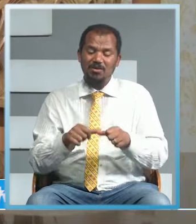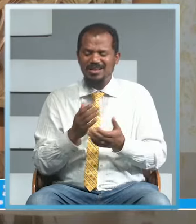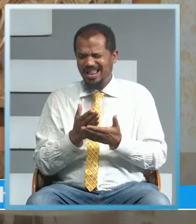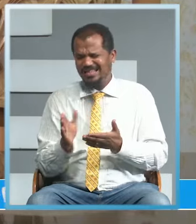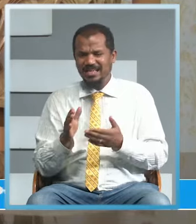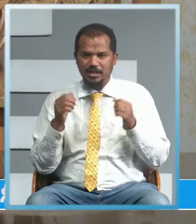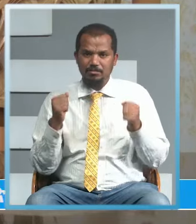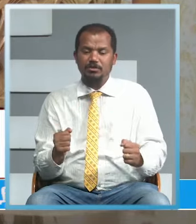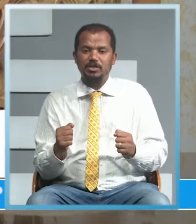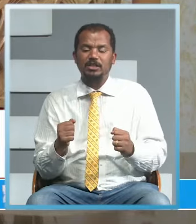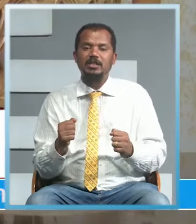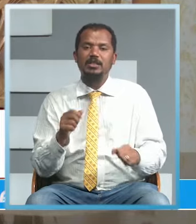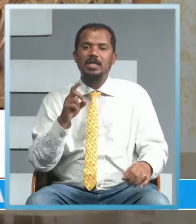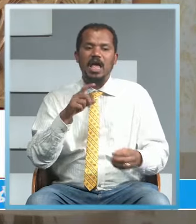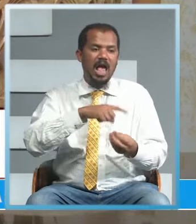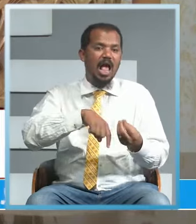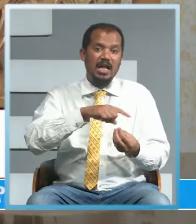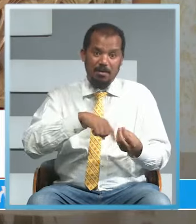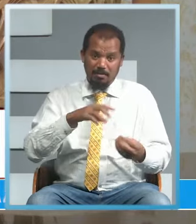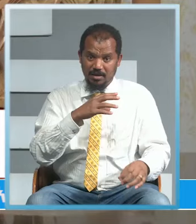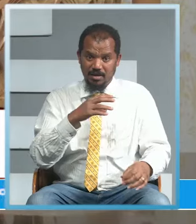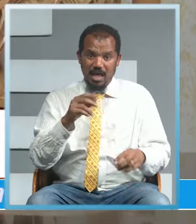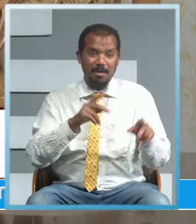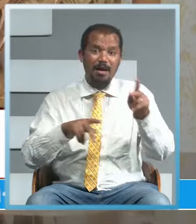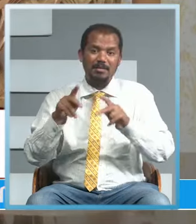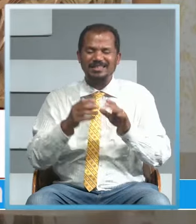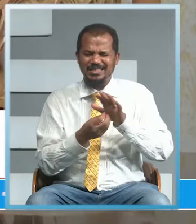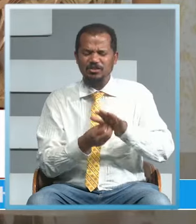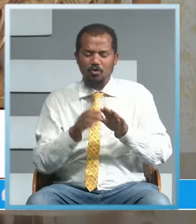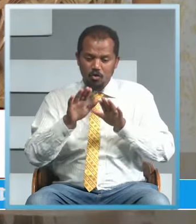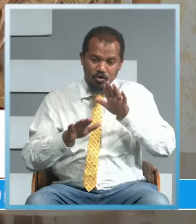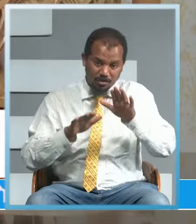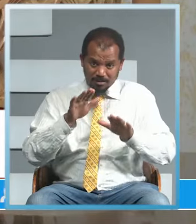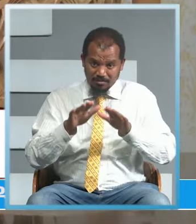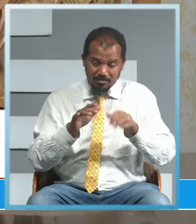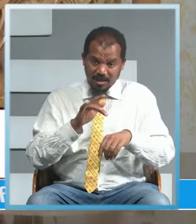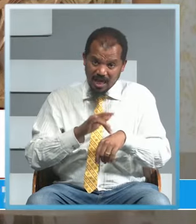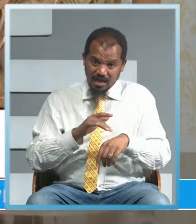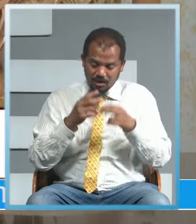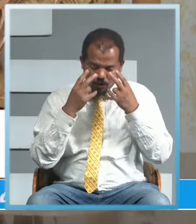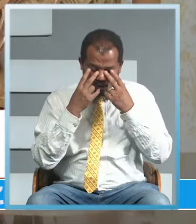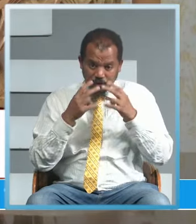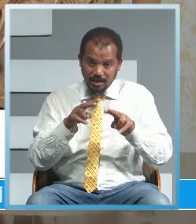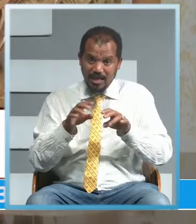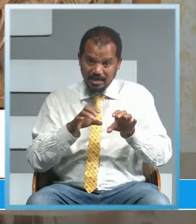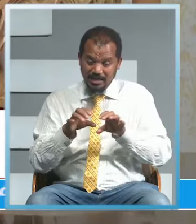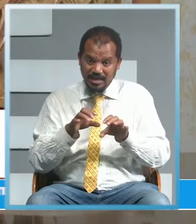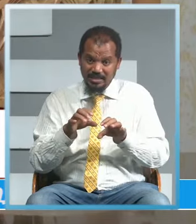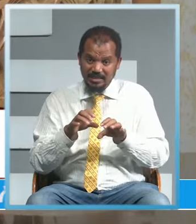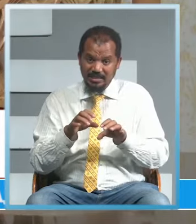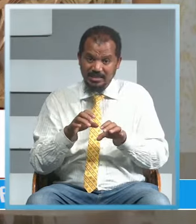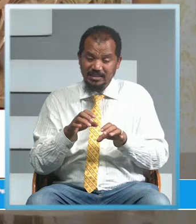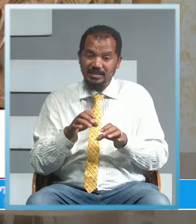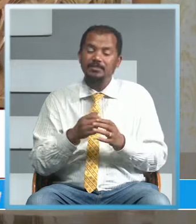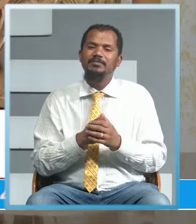ደግሞ ሊያስቀር የሚችል የአካባቢና ማህበረሰብ ተጽዕኖ ግምገማ ላይ ትኩረት አድርገን